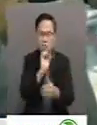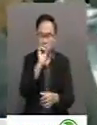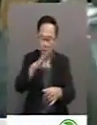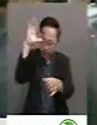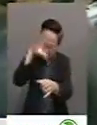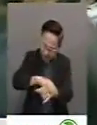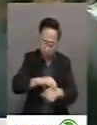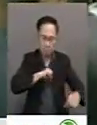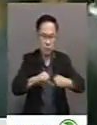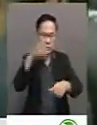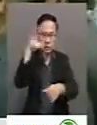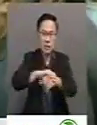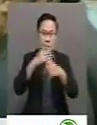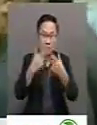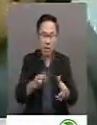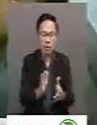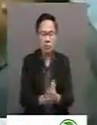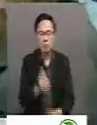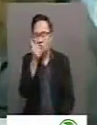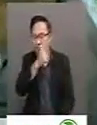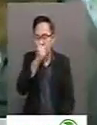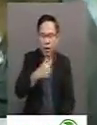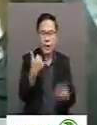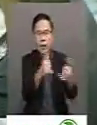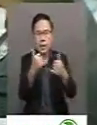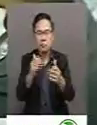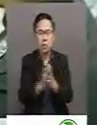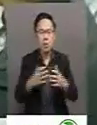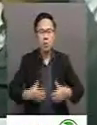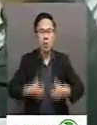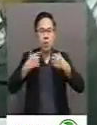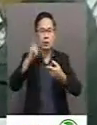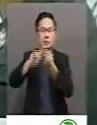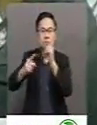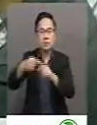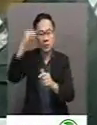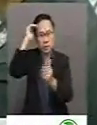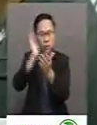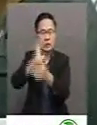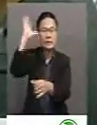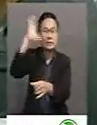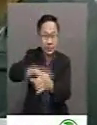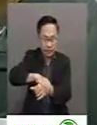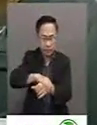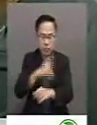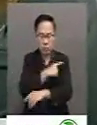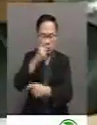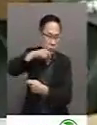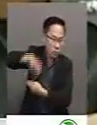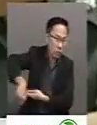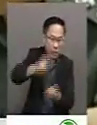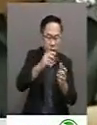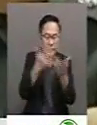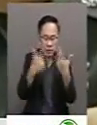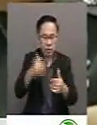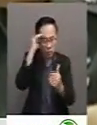ก็ยอมรับสารภาพบอกว่าที่ทำไปเพราะว่าความคึกขนองเพราะว่าโมโหที่เพื่อนเนี่ยถูกจับข้อหาเมาแล้วขับในช่วงสงกรานต์ค่ะ